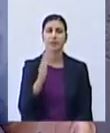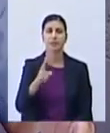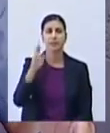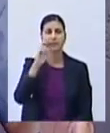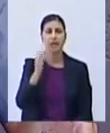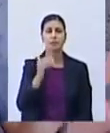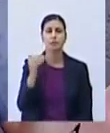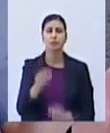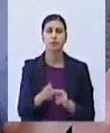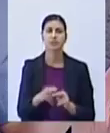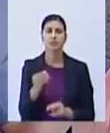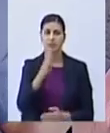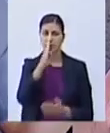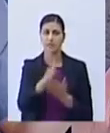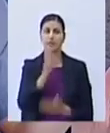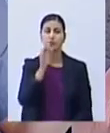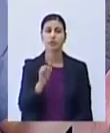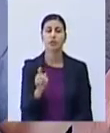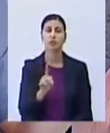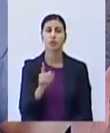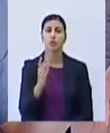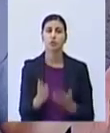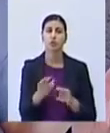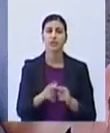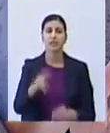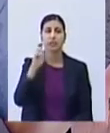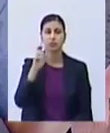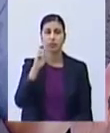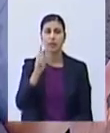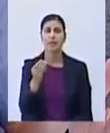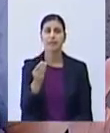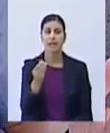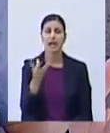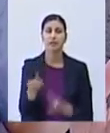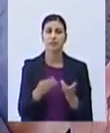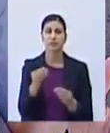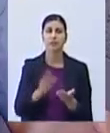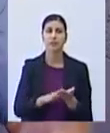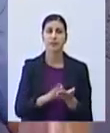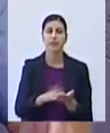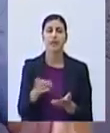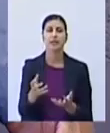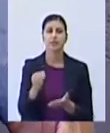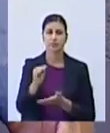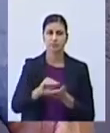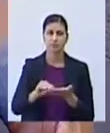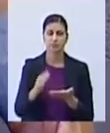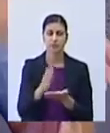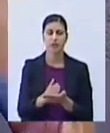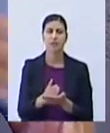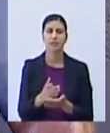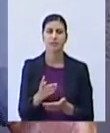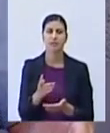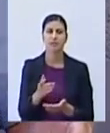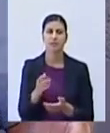სახელმწიფოს ექნება ამის თანხები. ახლა მოდი პირდაპირ ვთქვათ რა, თუ ეს ხელისუფლება ჯერ რამდენი თანხები მიდის იმ რაღაც პრემიებში, რომელსაც ისინი იწერენ ხოლმე,